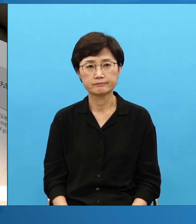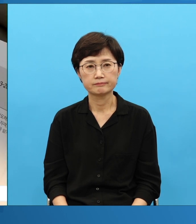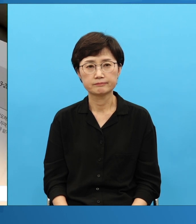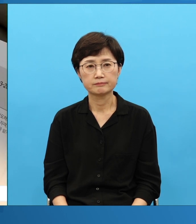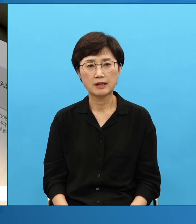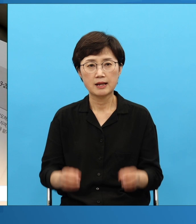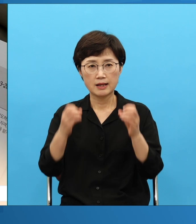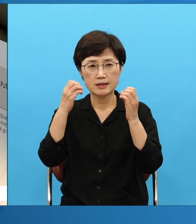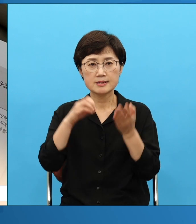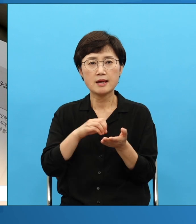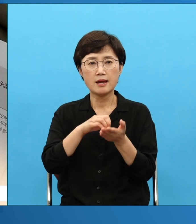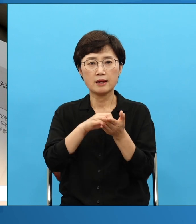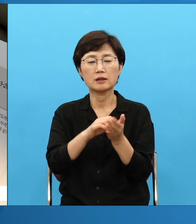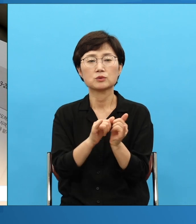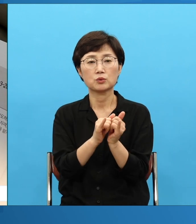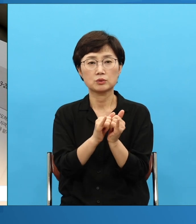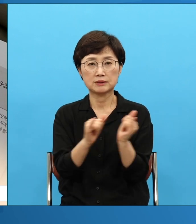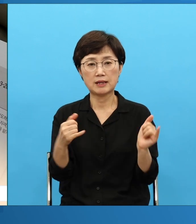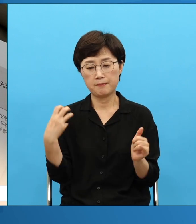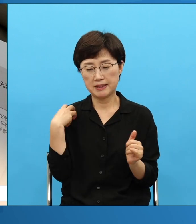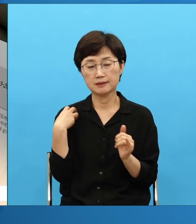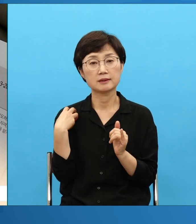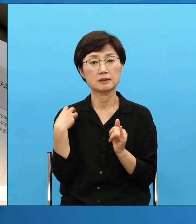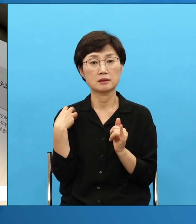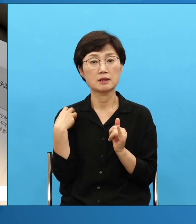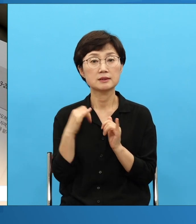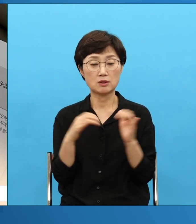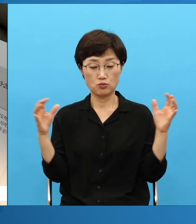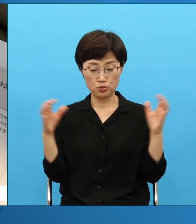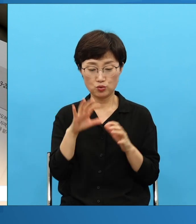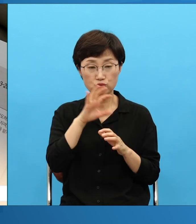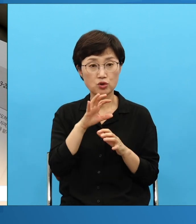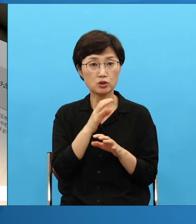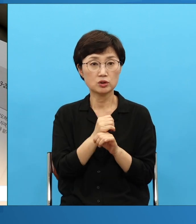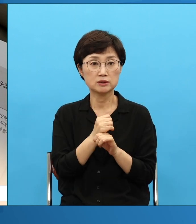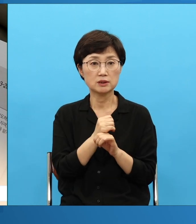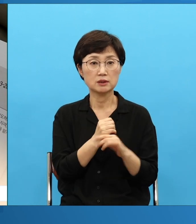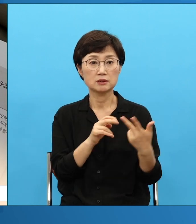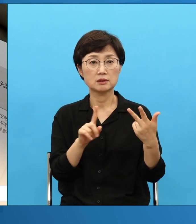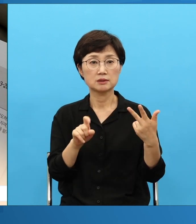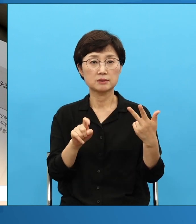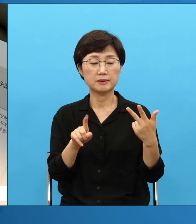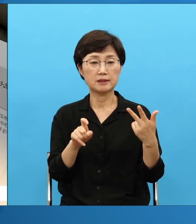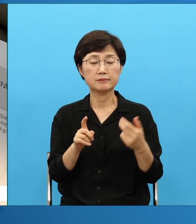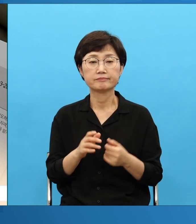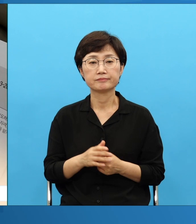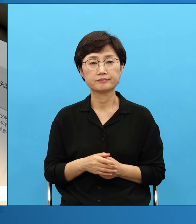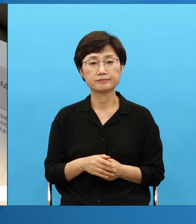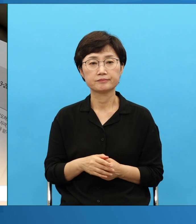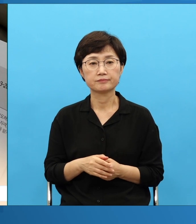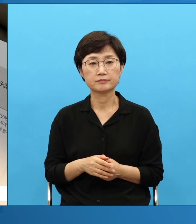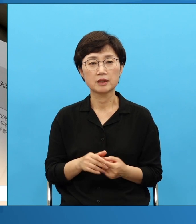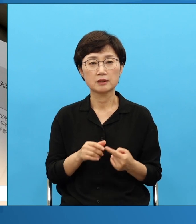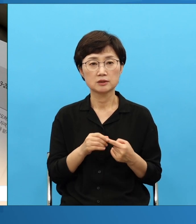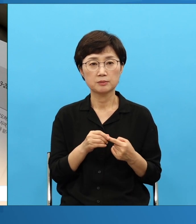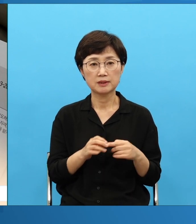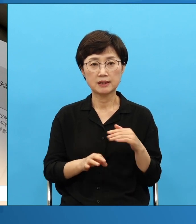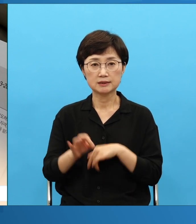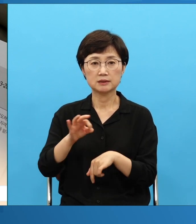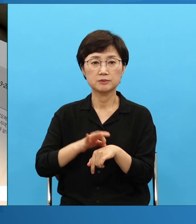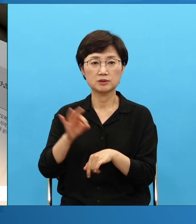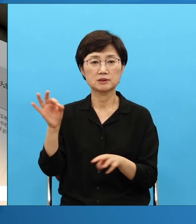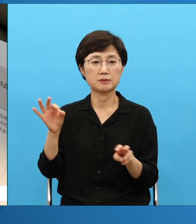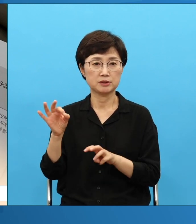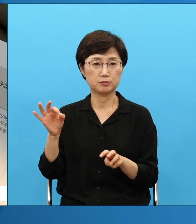(237) 새가족 현장 사역자 훈련이 오는 7월 11일 덕평 RUTC에서 열립니다. 1강이 오전 10시